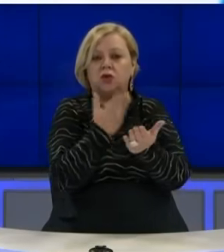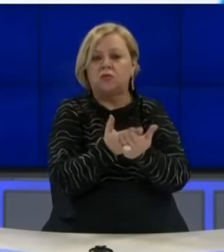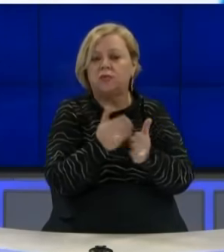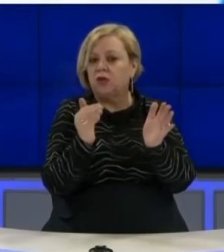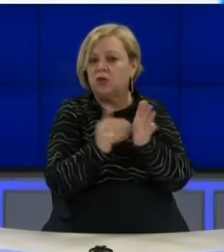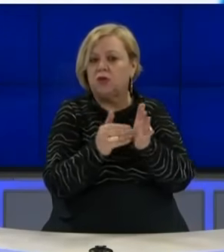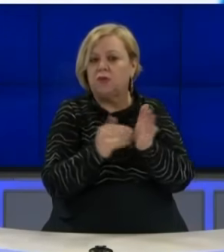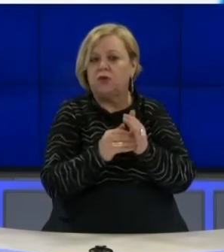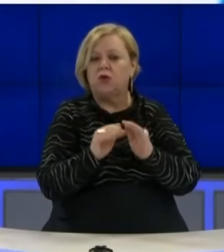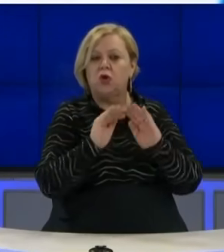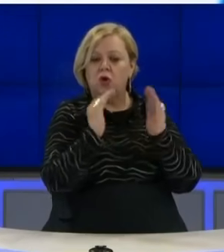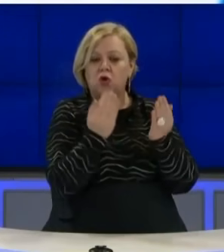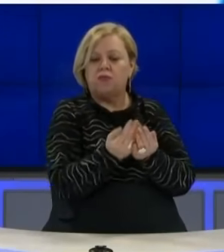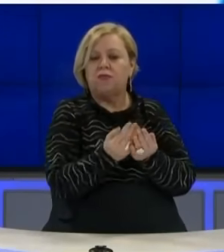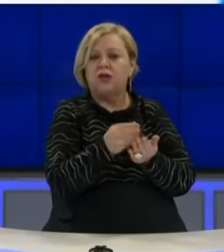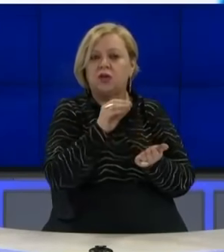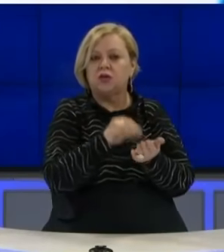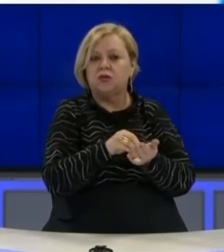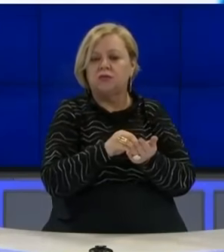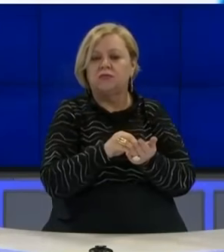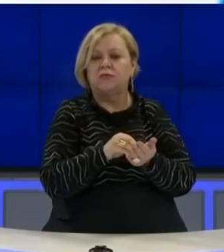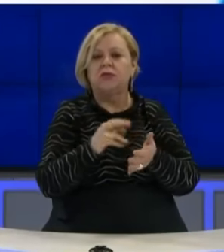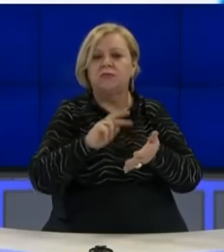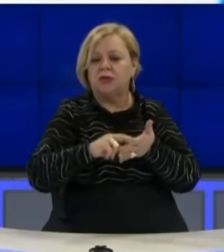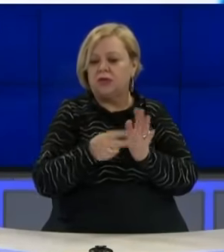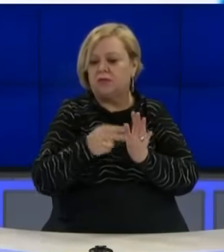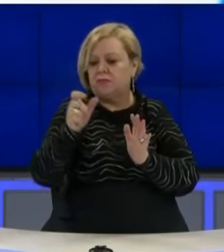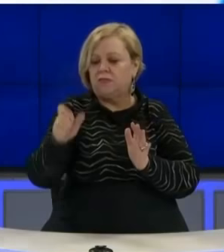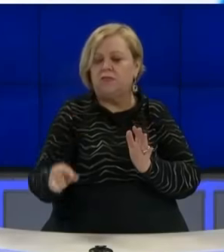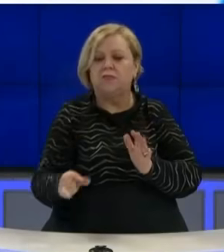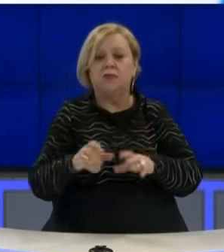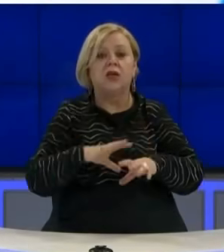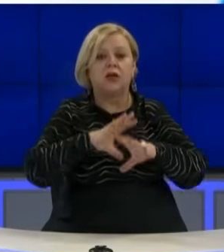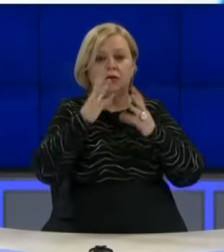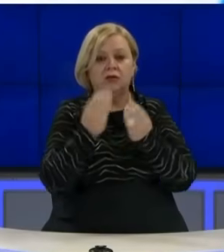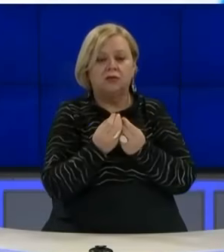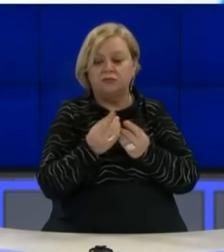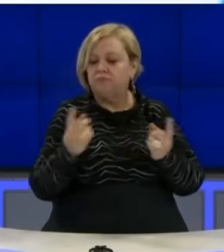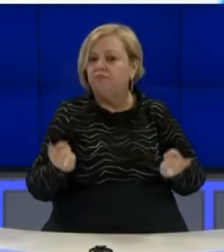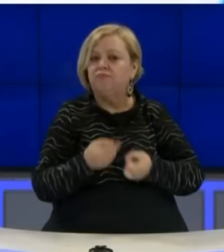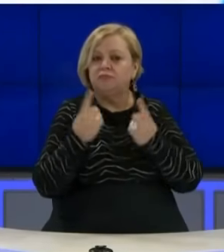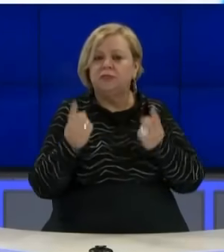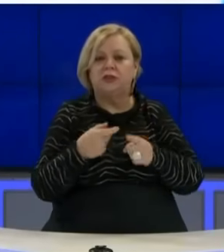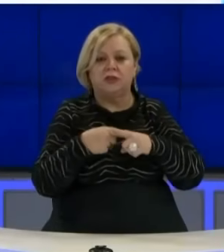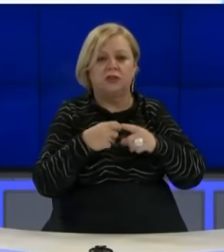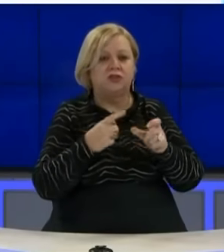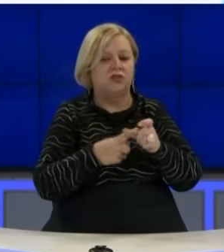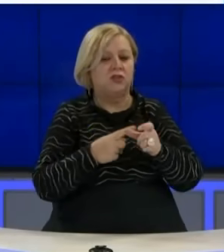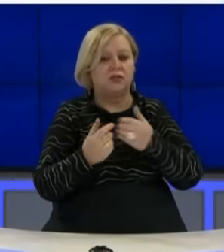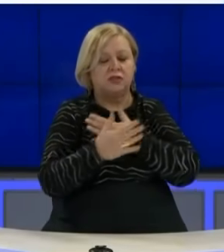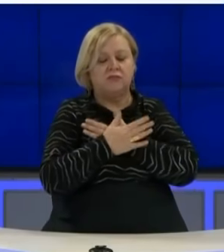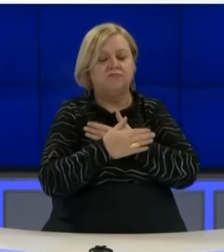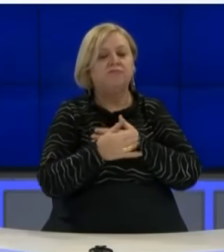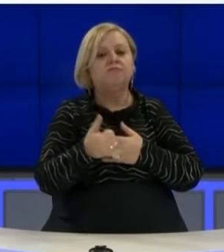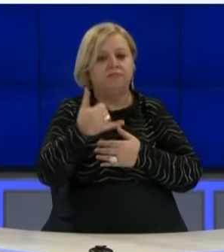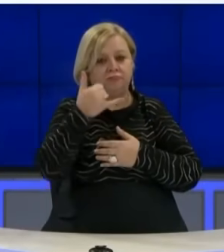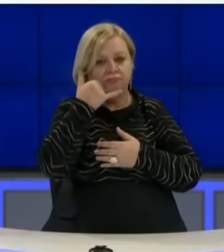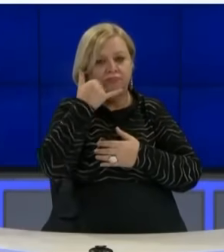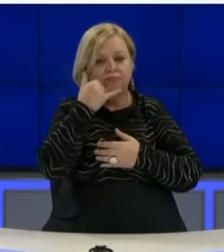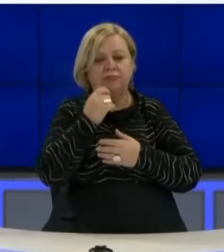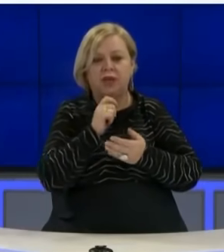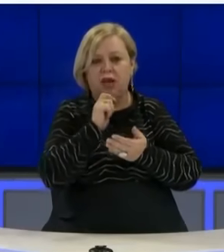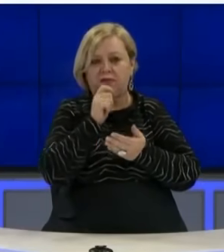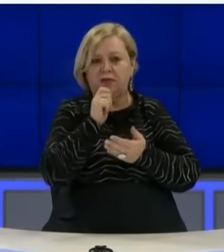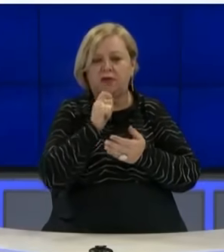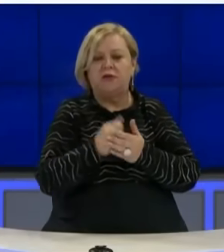nga zyra për regjistrimin e partive politike. E për të gjitha këto zhvillime në KQZ do të lidhemi tani drejt për drejt me gazetarën tonë